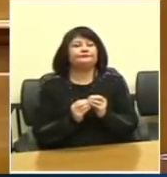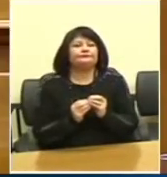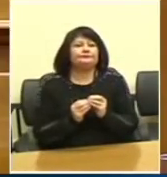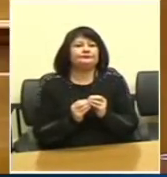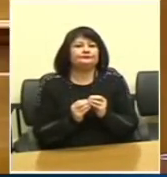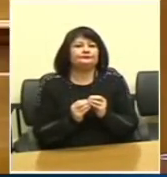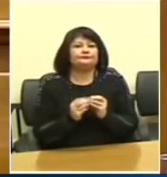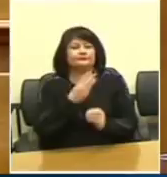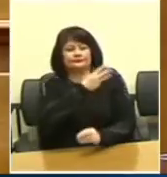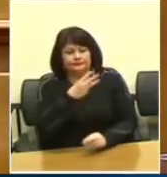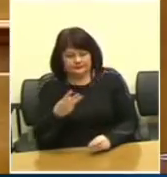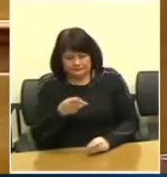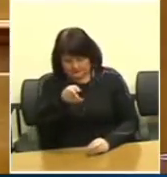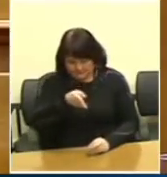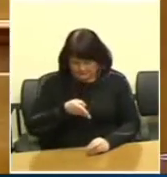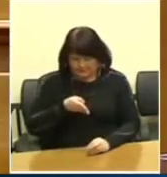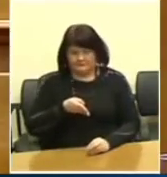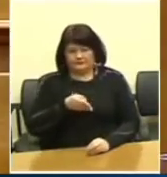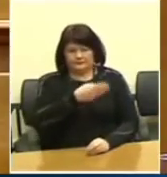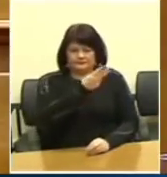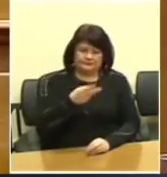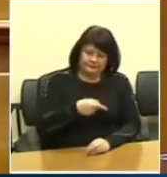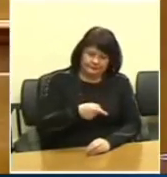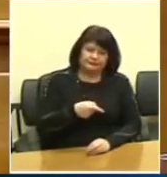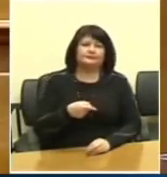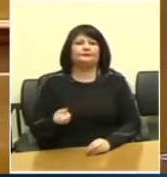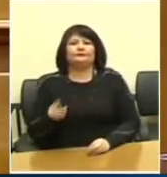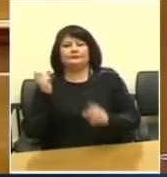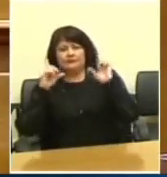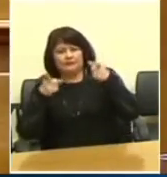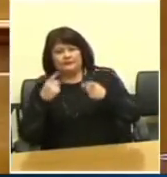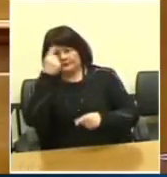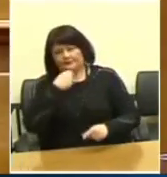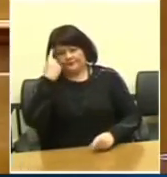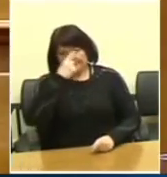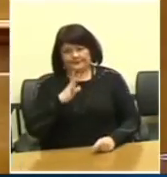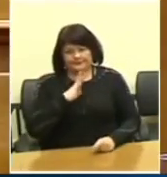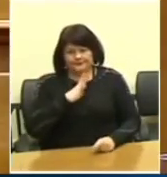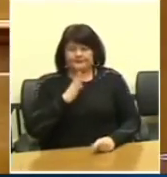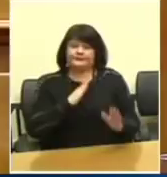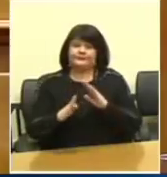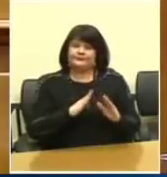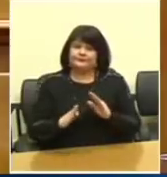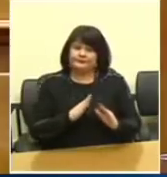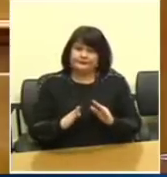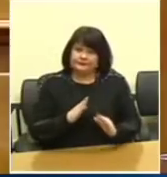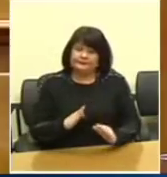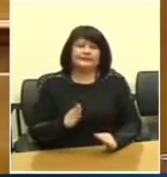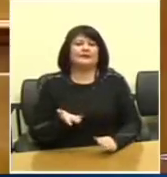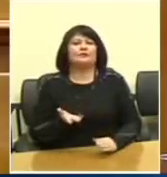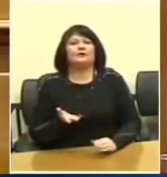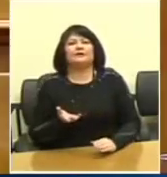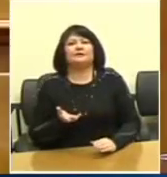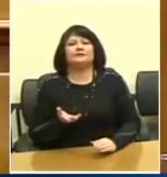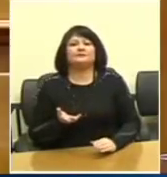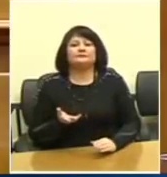στον ΣΥΡΙΖΑ και τη Νέα Δημοκρατία είναι αυτά που αφορούν τα κοινωνικά δικαιώματα, την προστασία των κοινών αγαθών, το